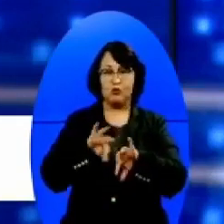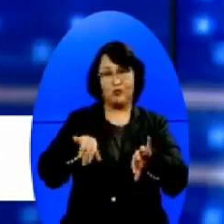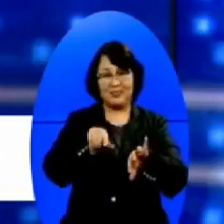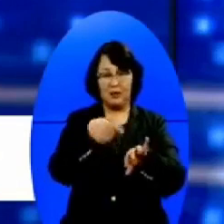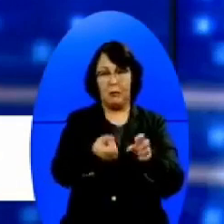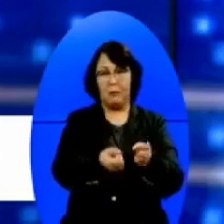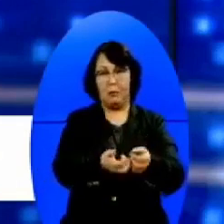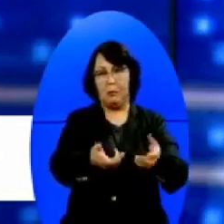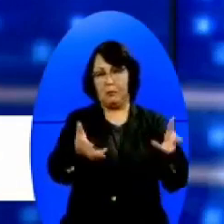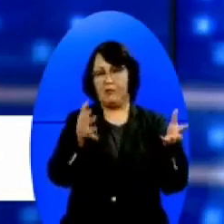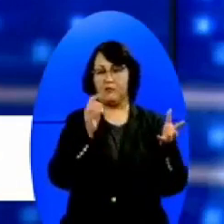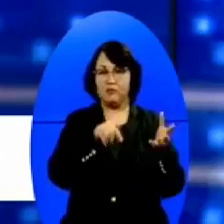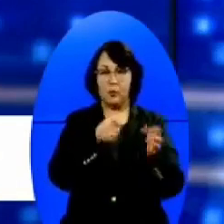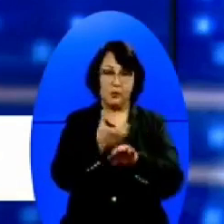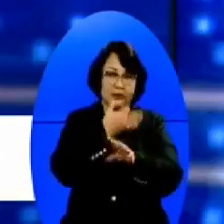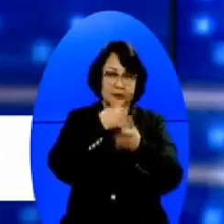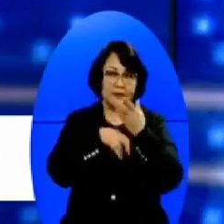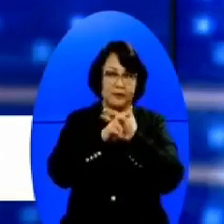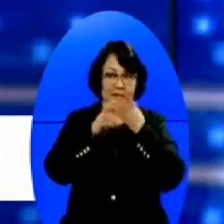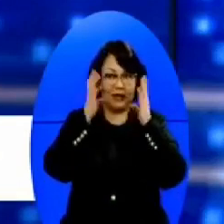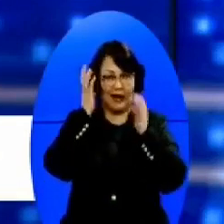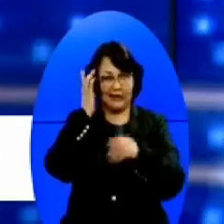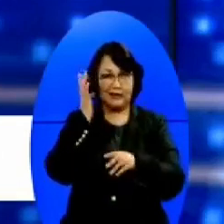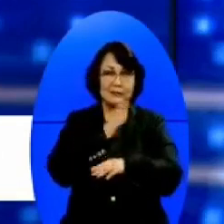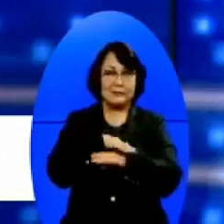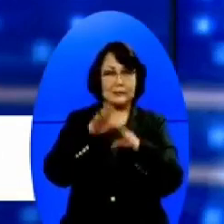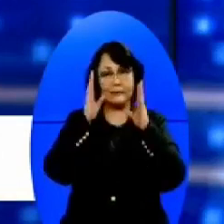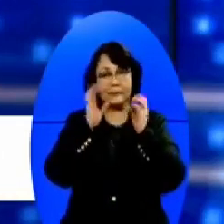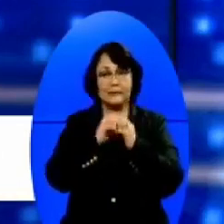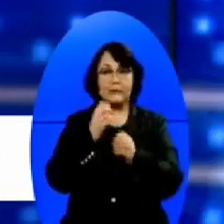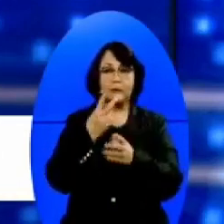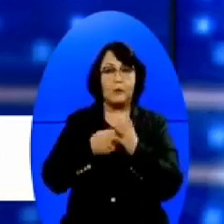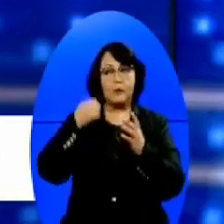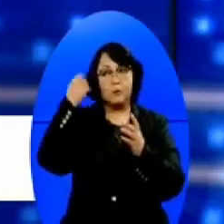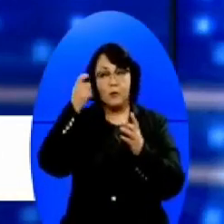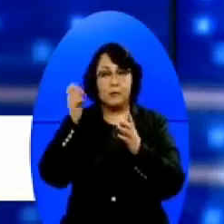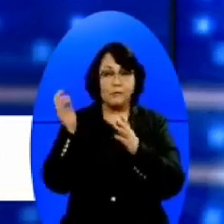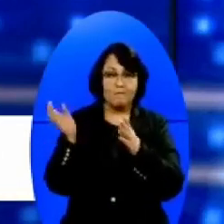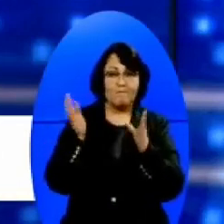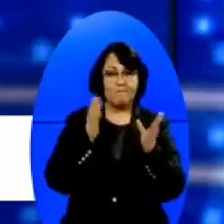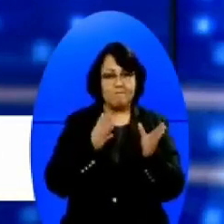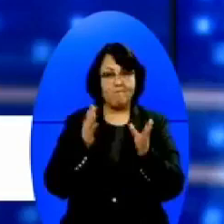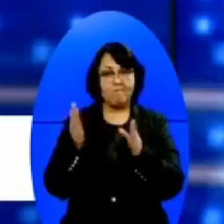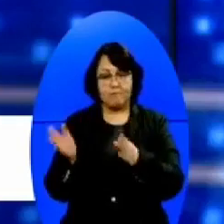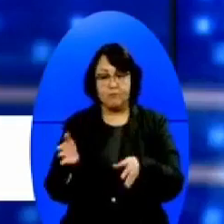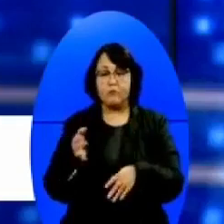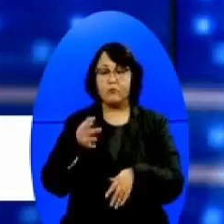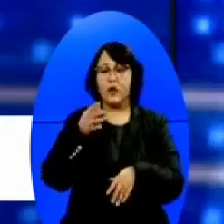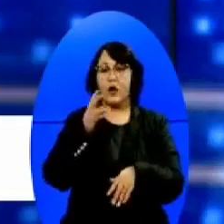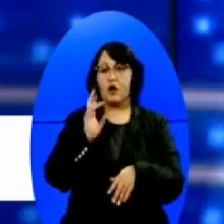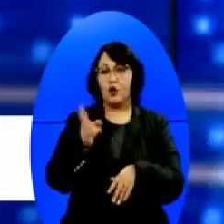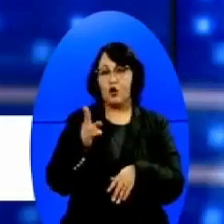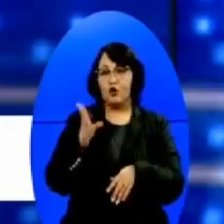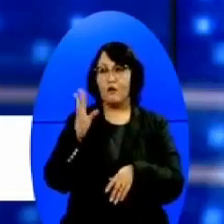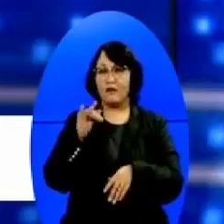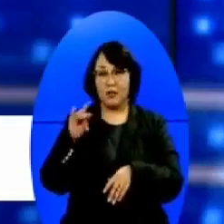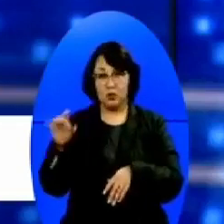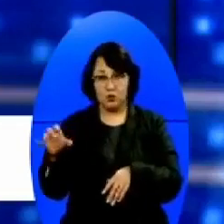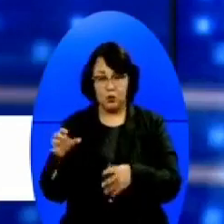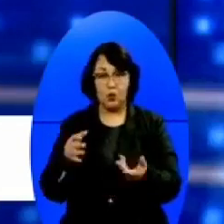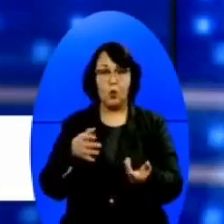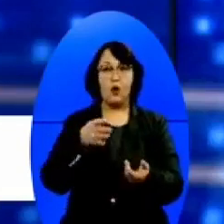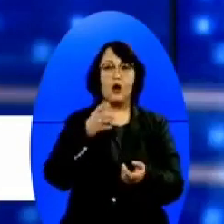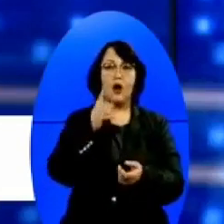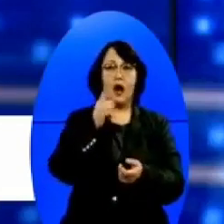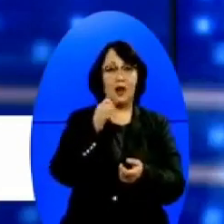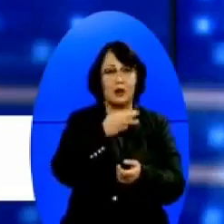урьдчилан сэргийлэх асуудлаас давхар бодож явах хэрэгтэй. За ер нь бол амьсгалын зам халдвар учраас коронавирус талдарч аим томооч бай, тийм ээ. Босод бүх л одоо халдварын